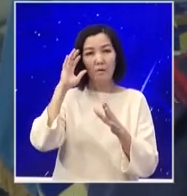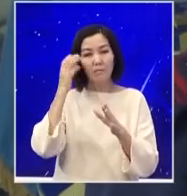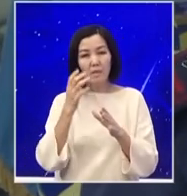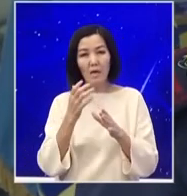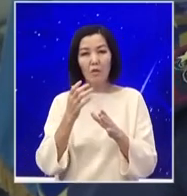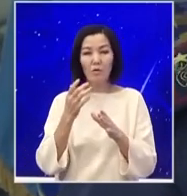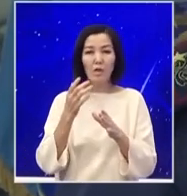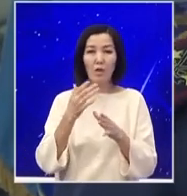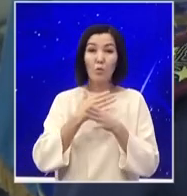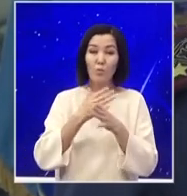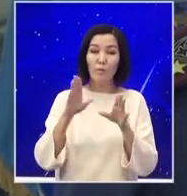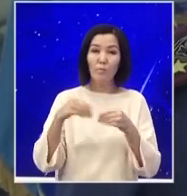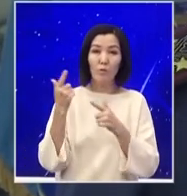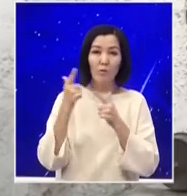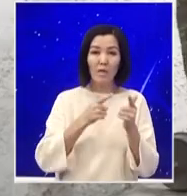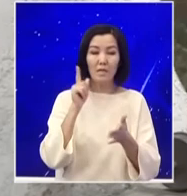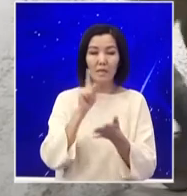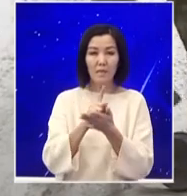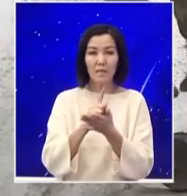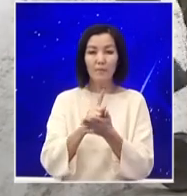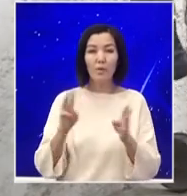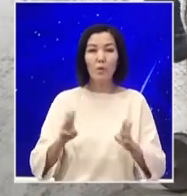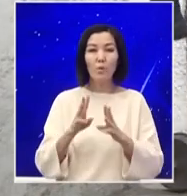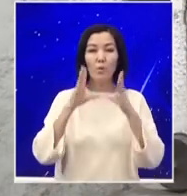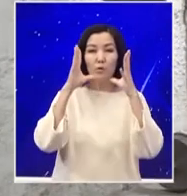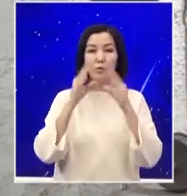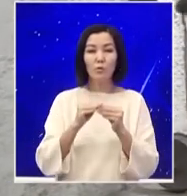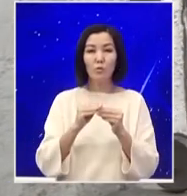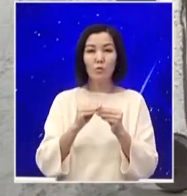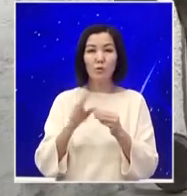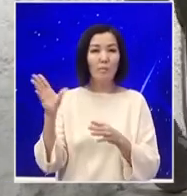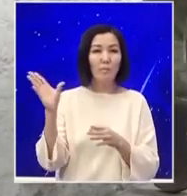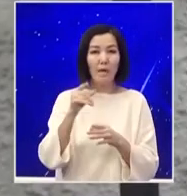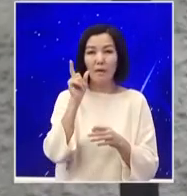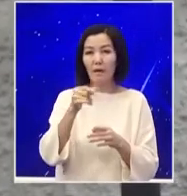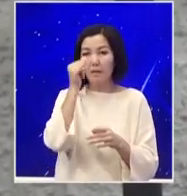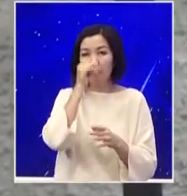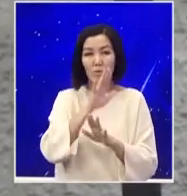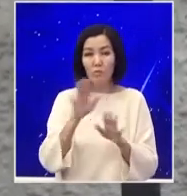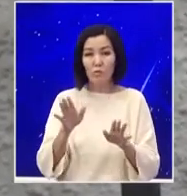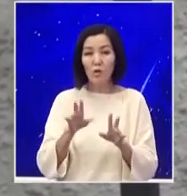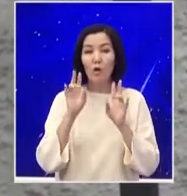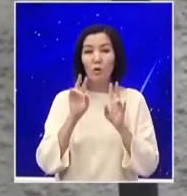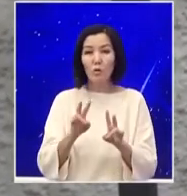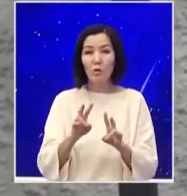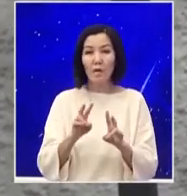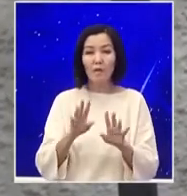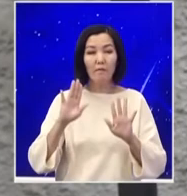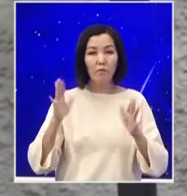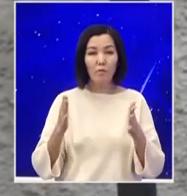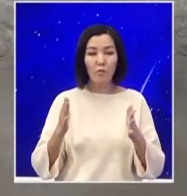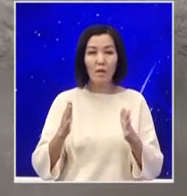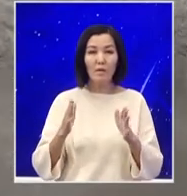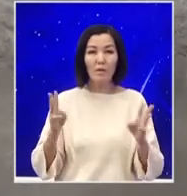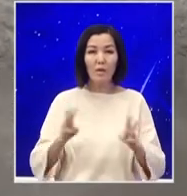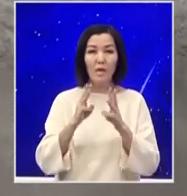психологиялық, моральдық көмек көрсетуге тиіс. Өрт сөндіруші болу екінің бірінің қолынан келе бермейтін мамандық. Өйткені тілсіз жауды ауыздықтау үшін